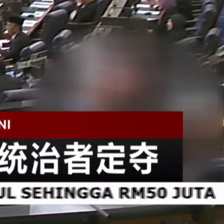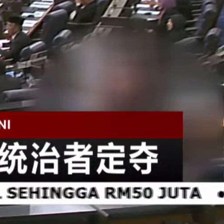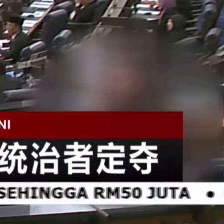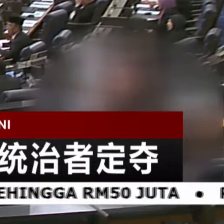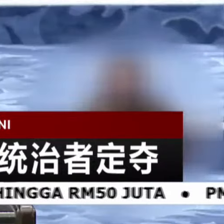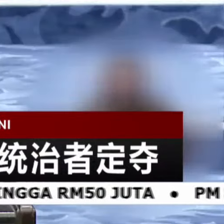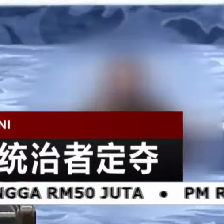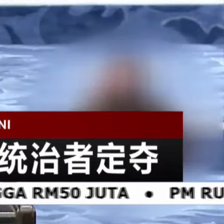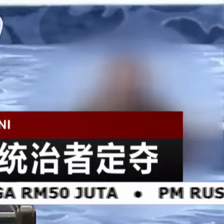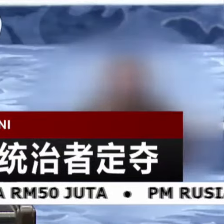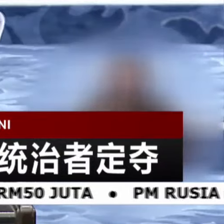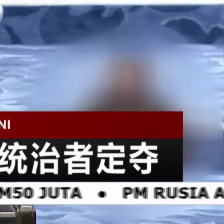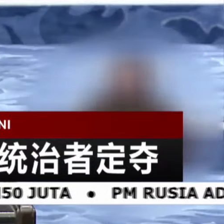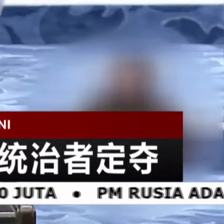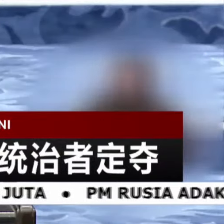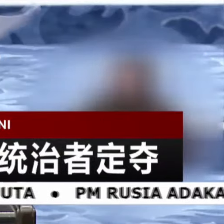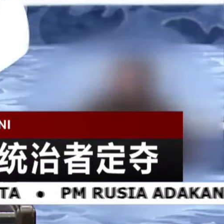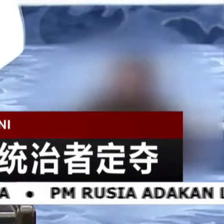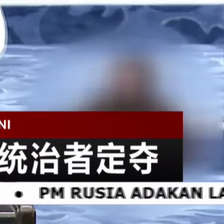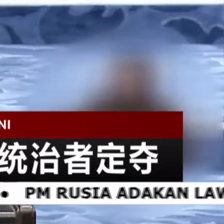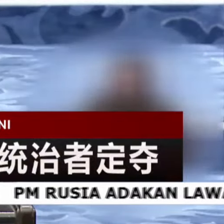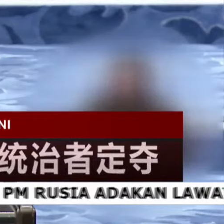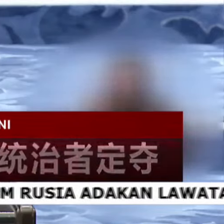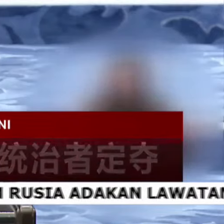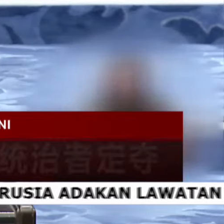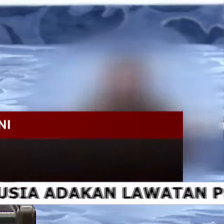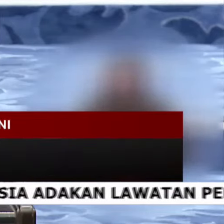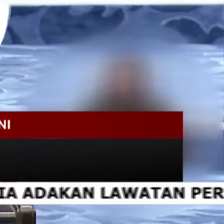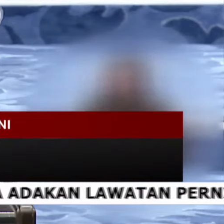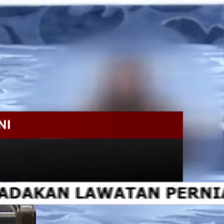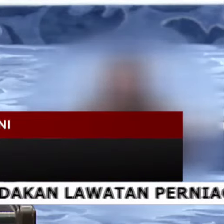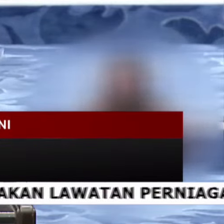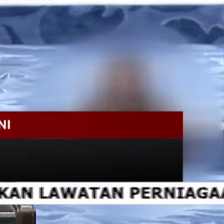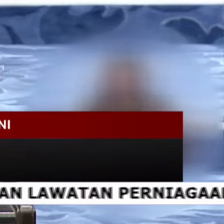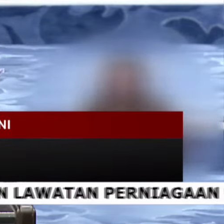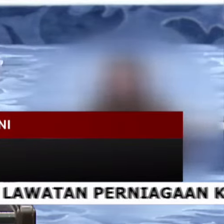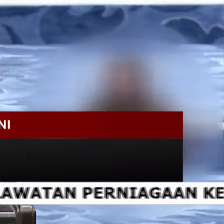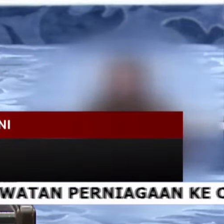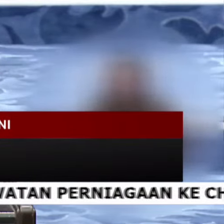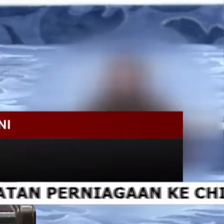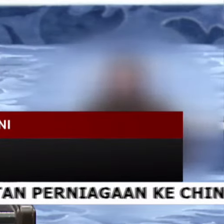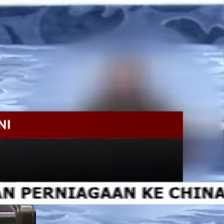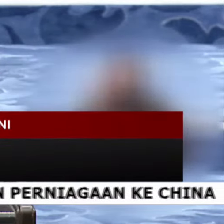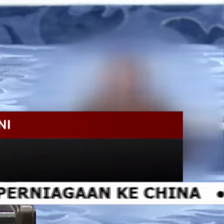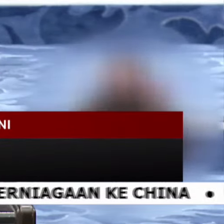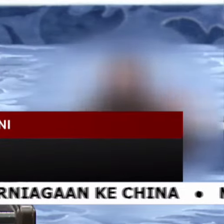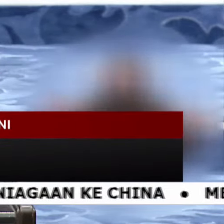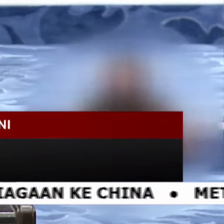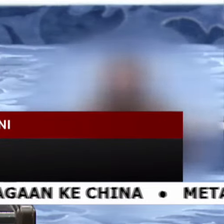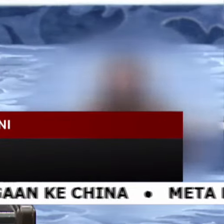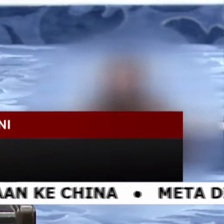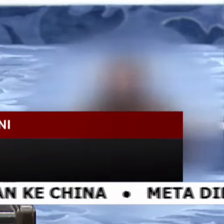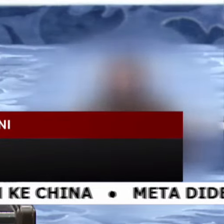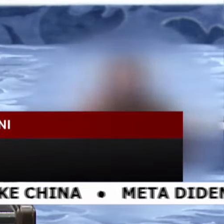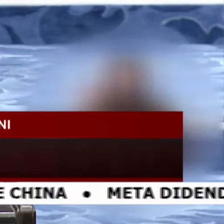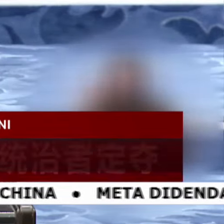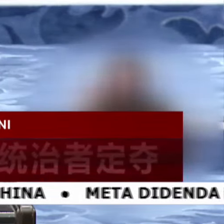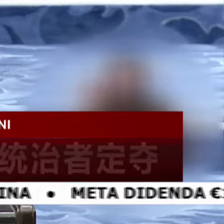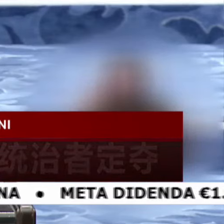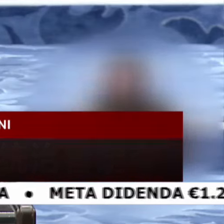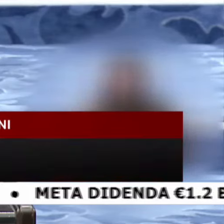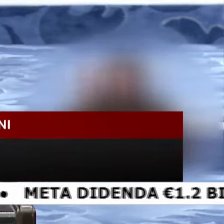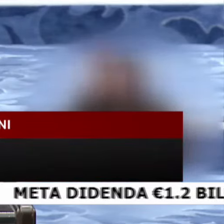另外有关阿拉字眼使用规范的建议将在今年七月提呈至马来统治者会议。 Bagaimana nak perkemaskan supaya tidak ada percanggahan ini? Apa yang dilakukan? Tuanku Yang di-Pertuan Agong